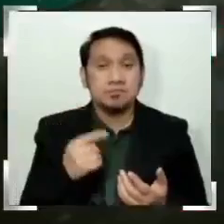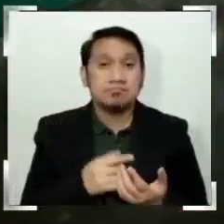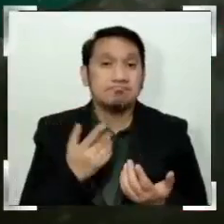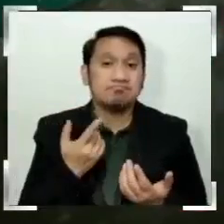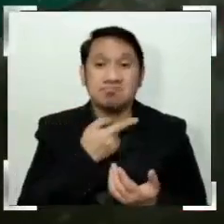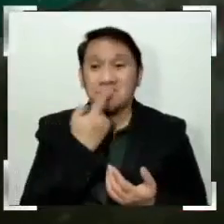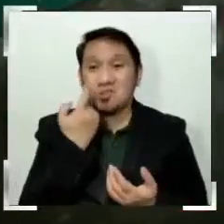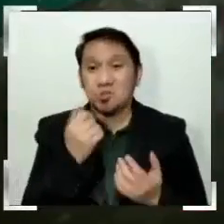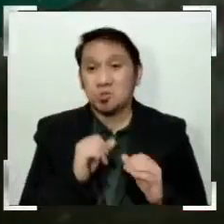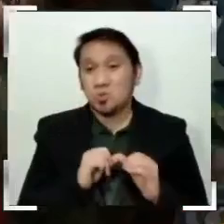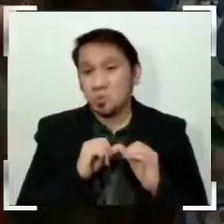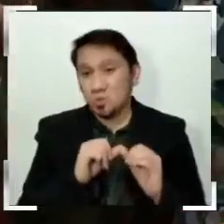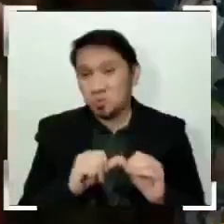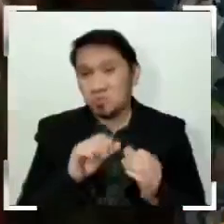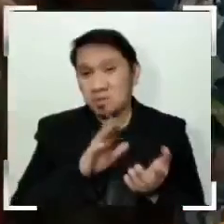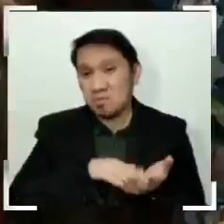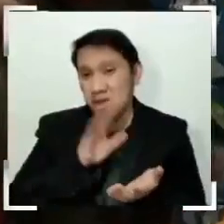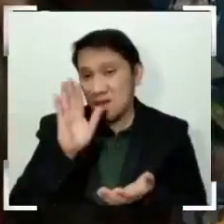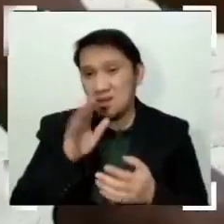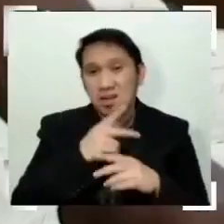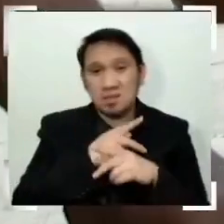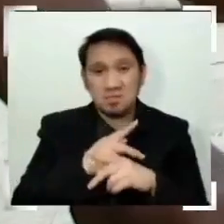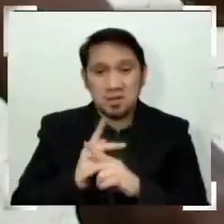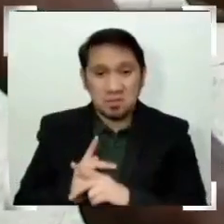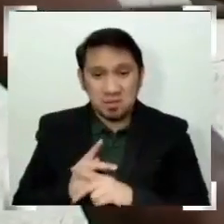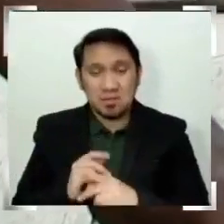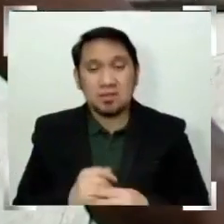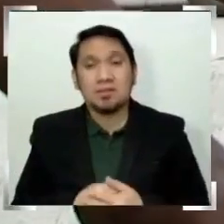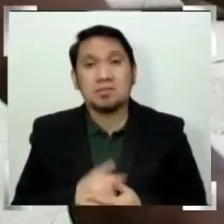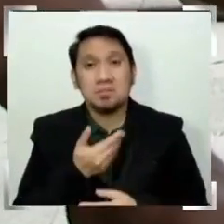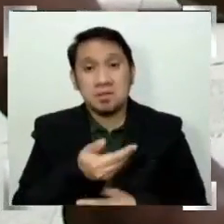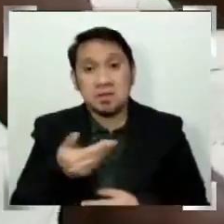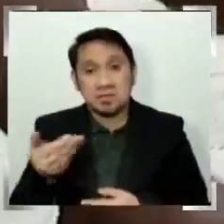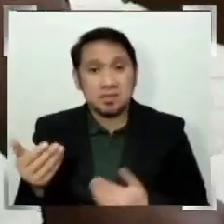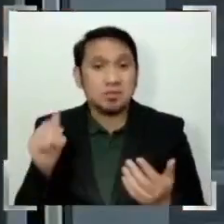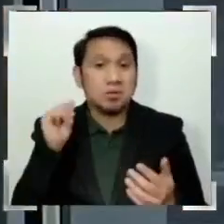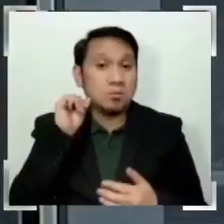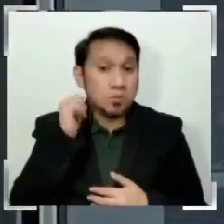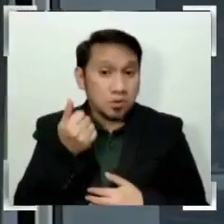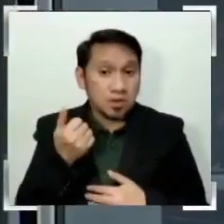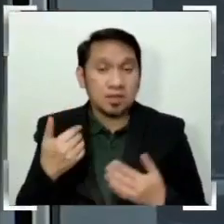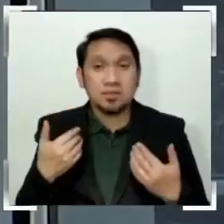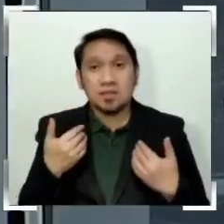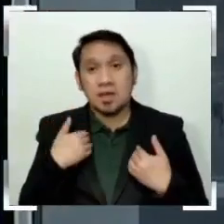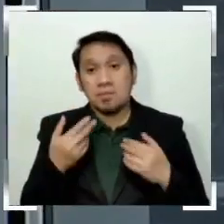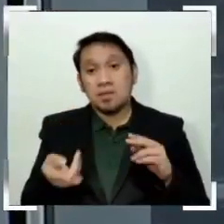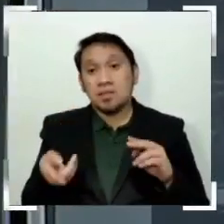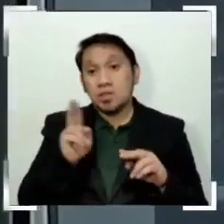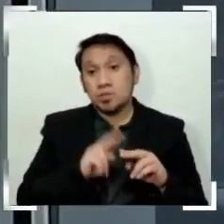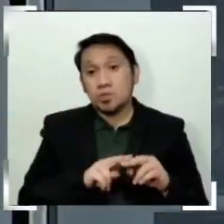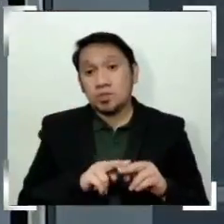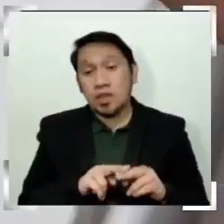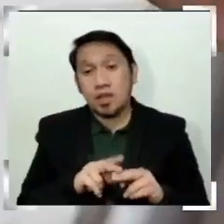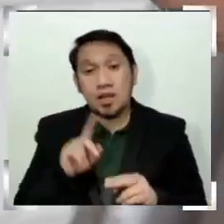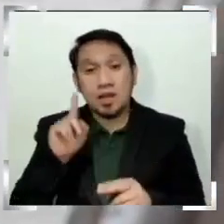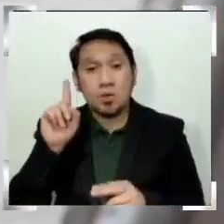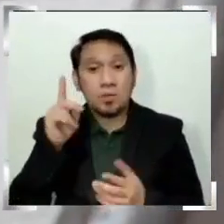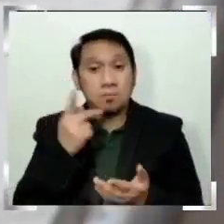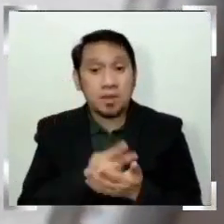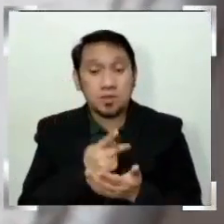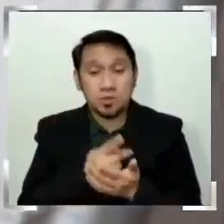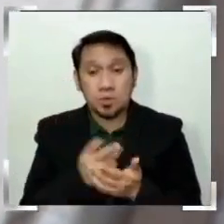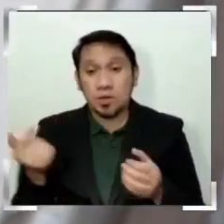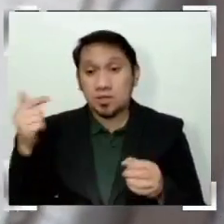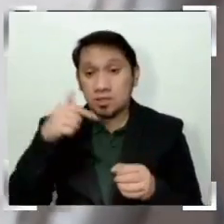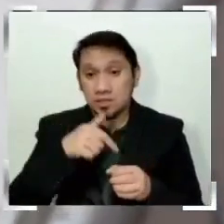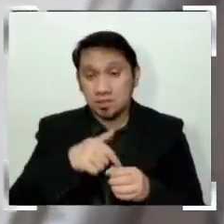patuloy pa rin pagtaas ng presyo ng ilang bilihin. Bukas nga, may pisong dagdag sa kada litro ng gasolina. May